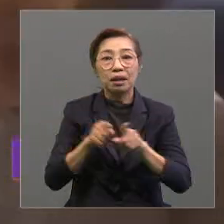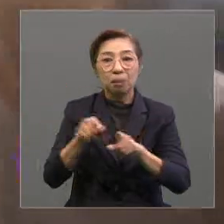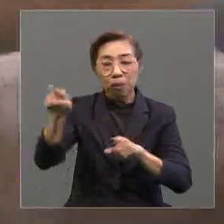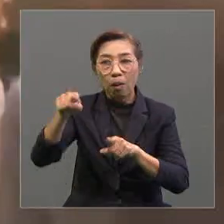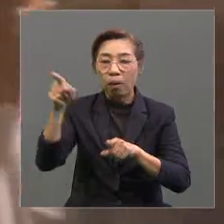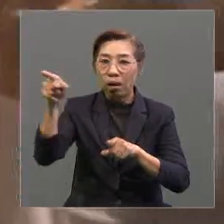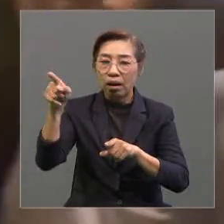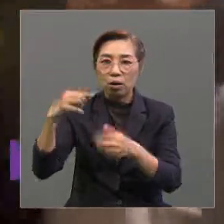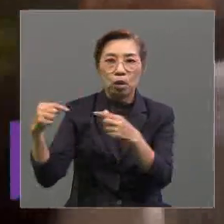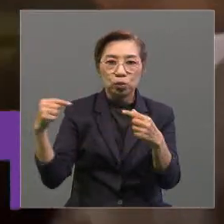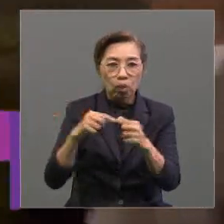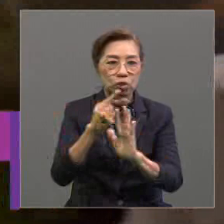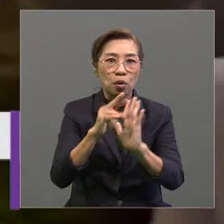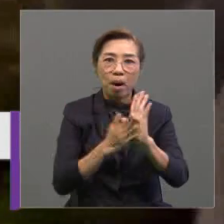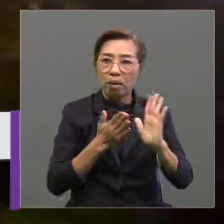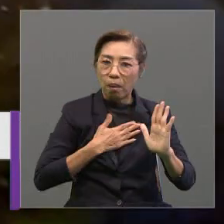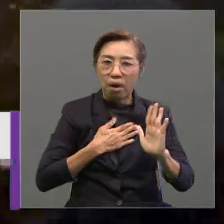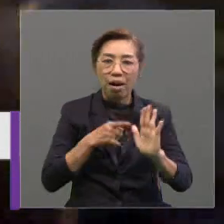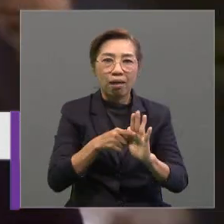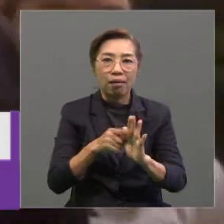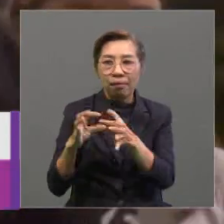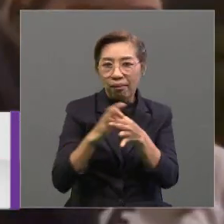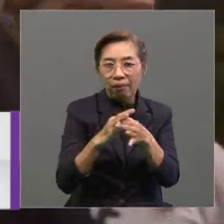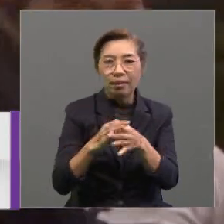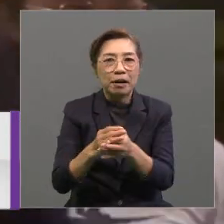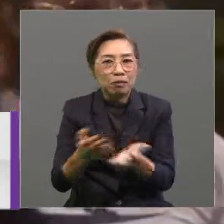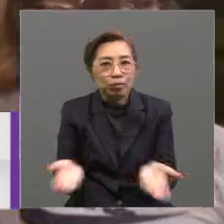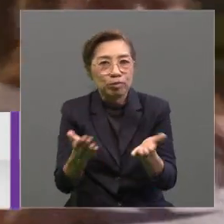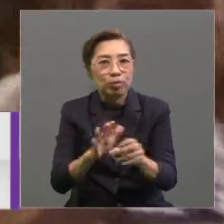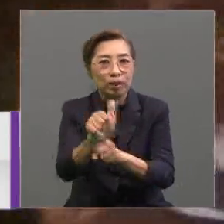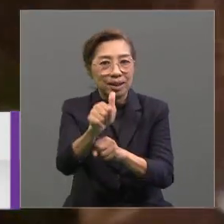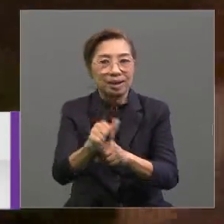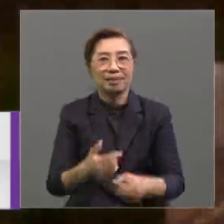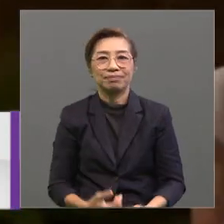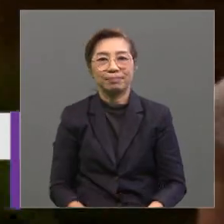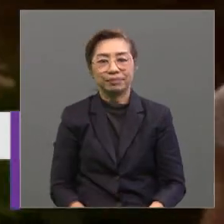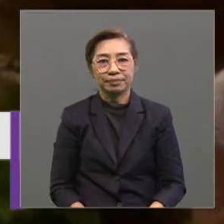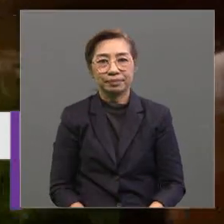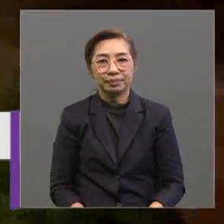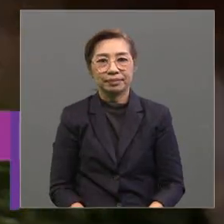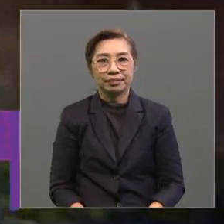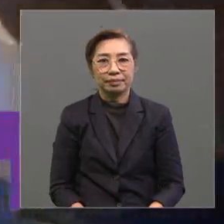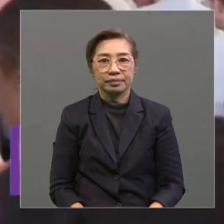กับนโยบายเราสทั้งเดือนนะครับขอบคุณครับ